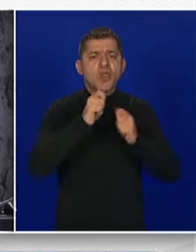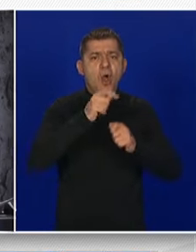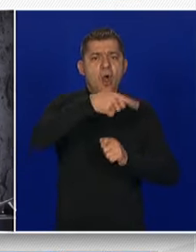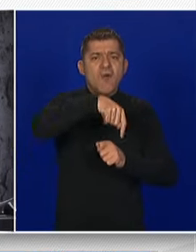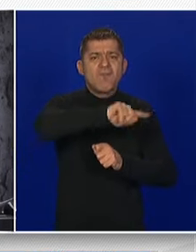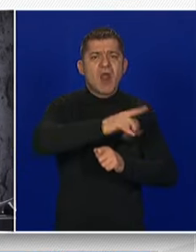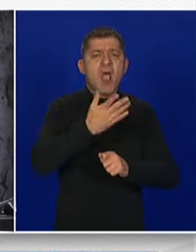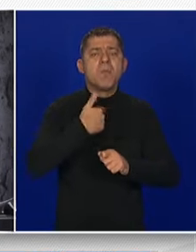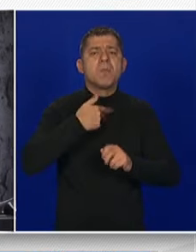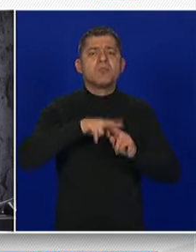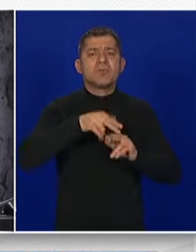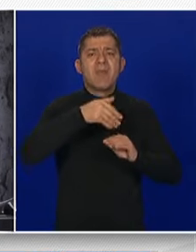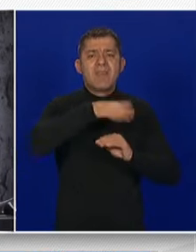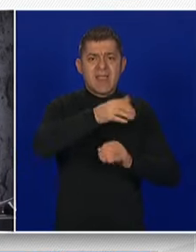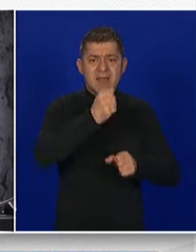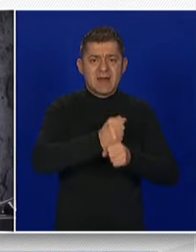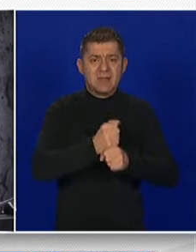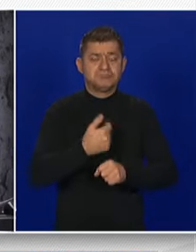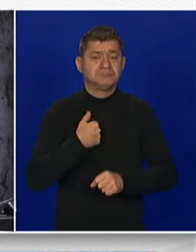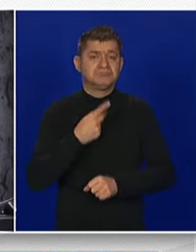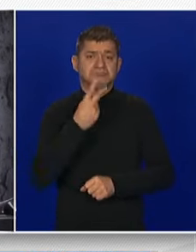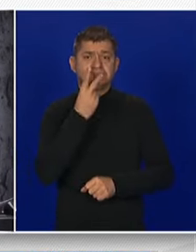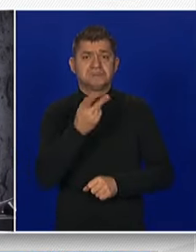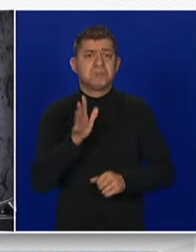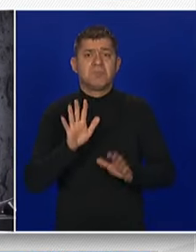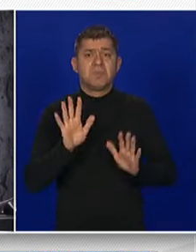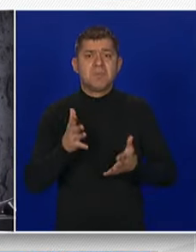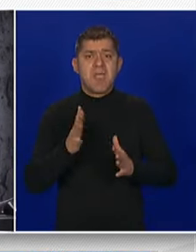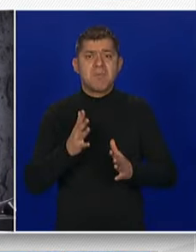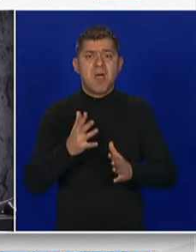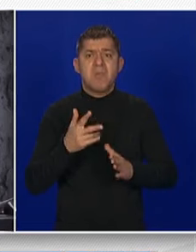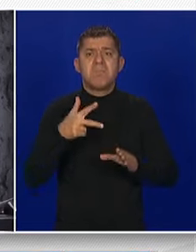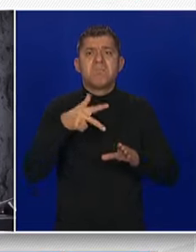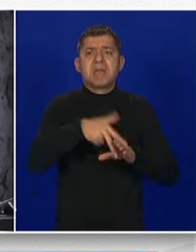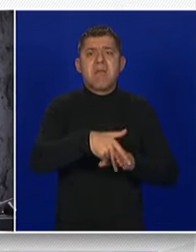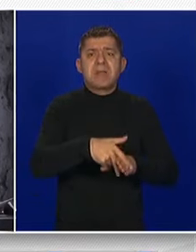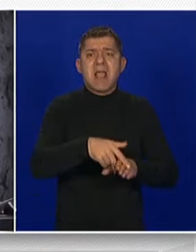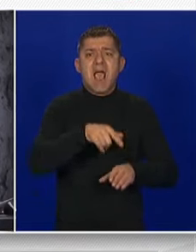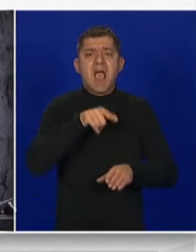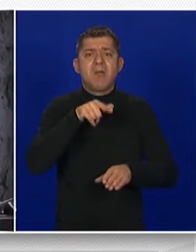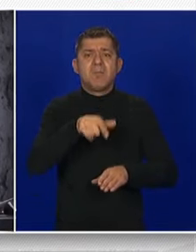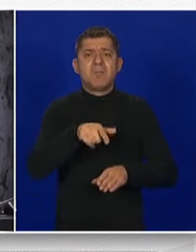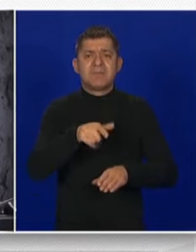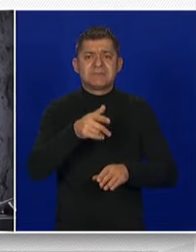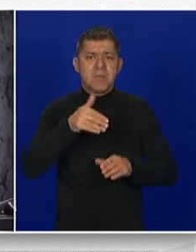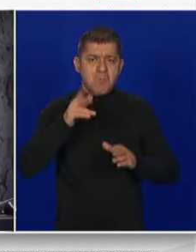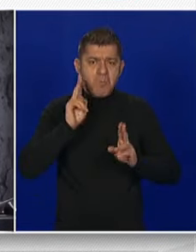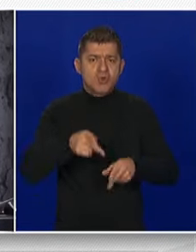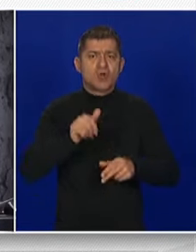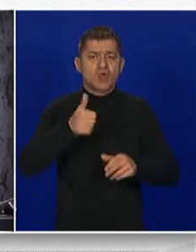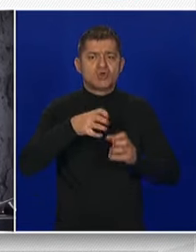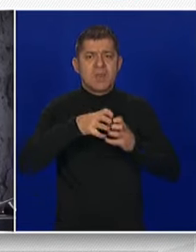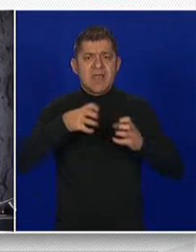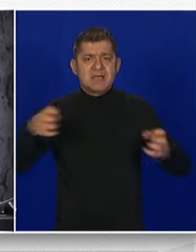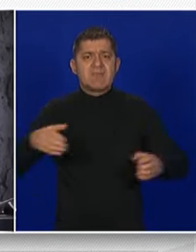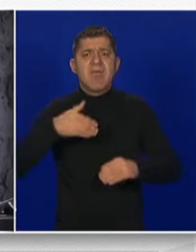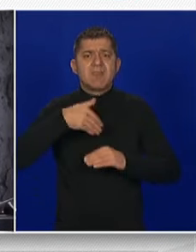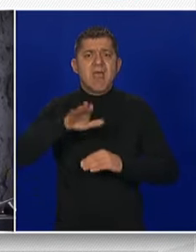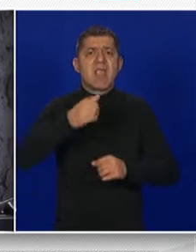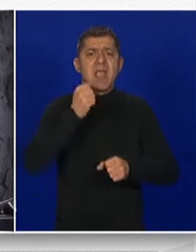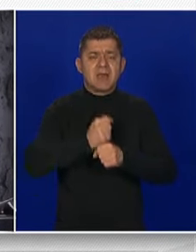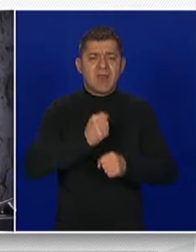ćemo dalje. I mislim da za to nema nikakvih prepreka da se to nastavi dalje. Zašto se